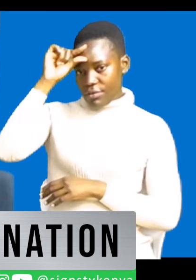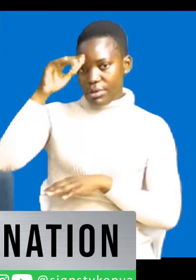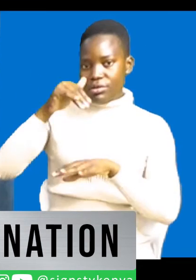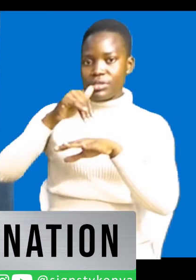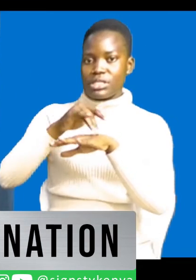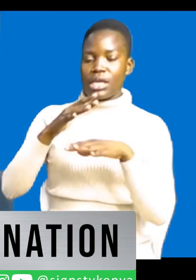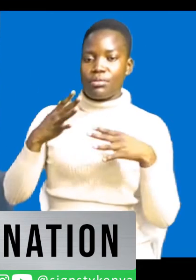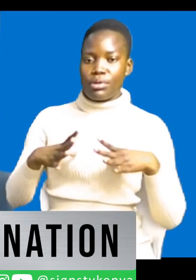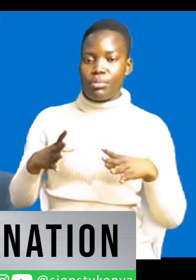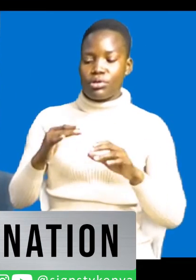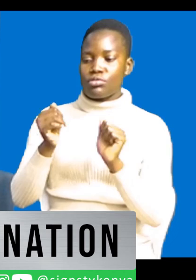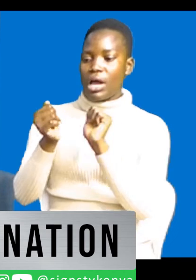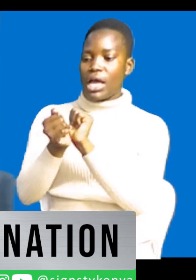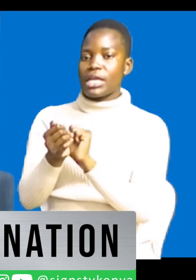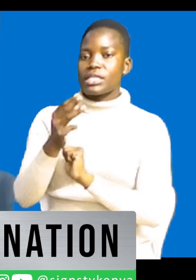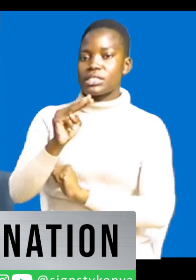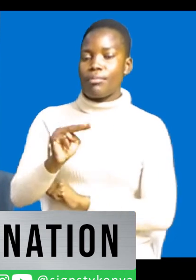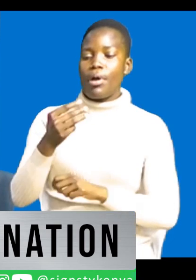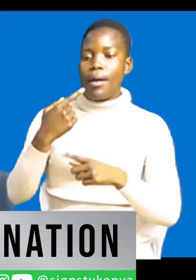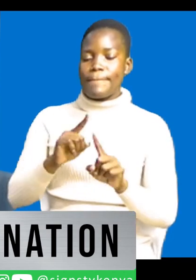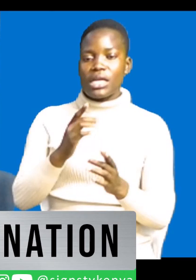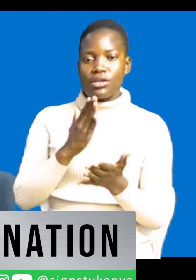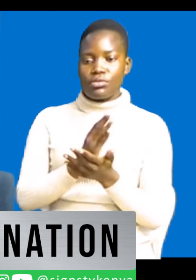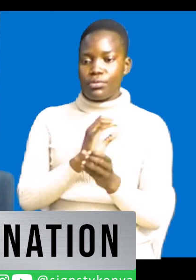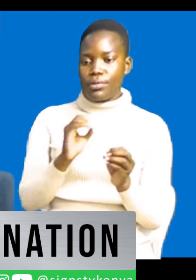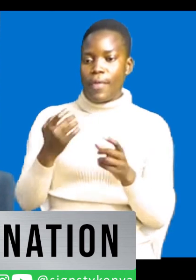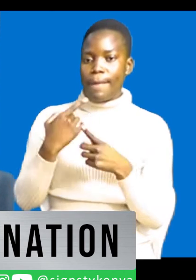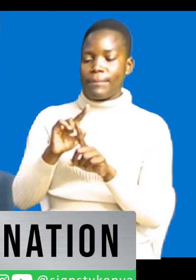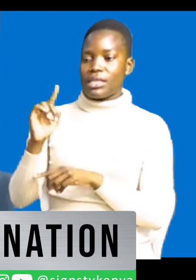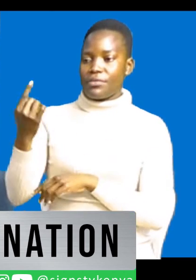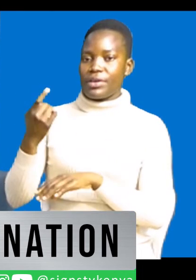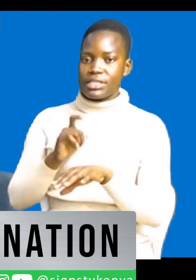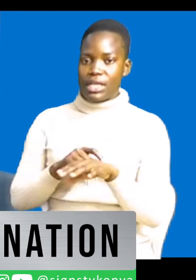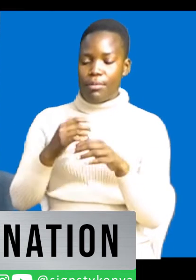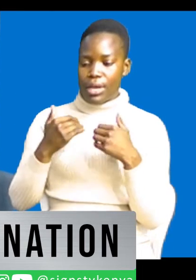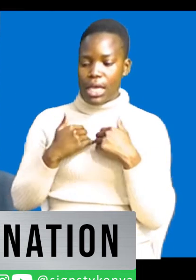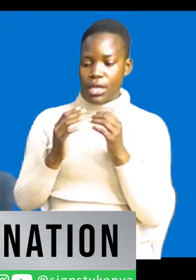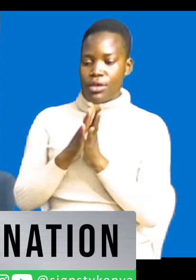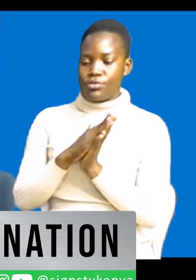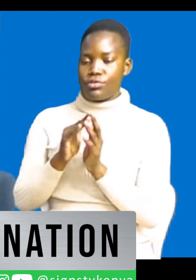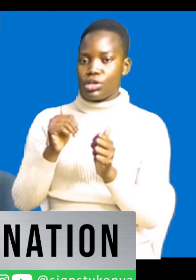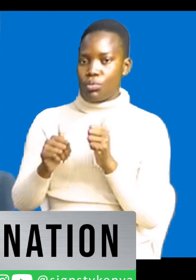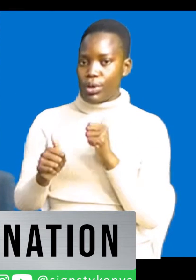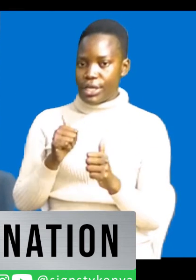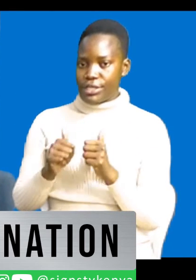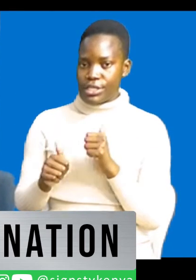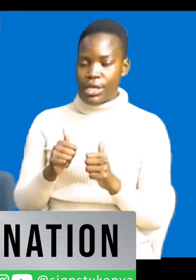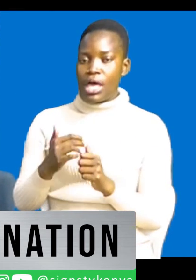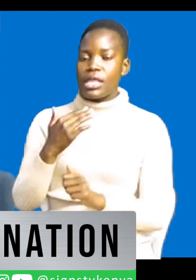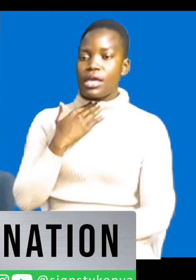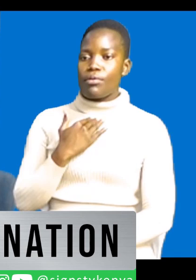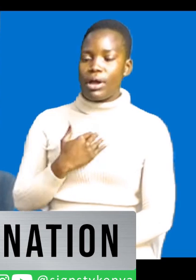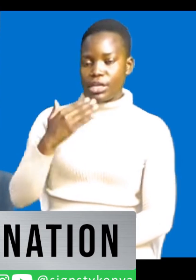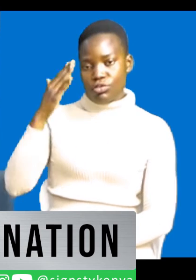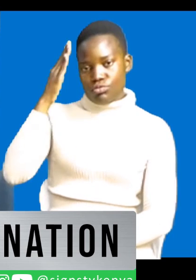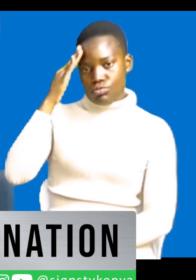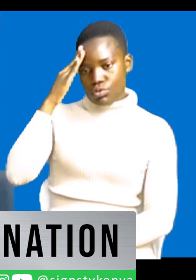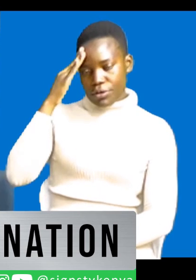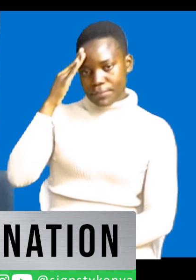na kukuwa na kitu kama hiyo. But during the first time there was story kwamba they wanted to